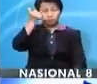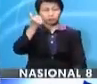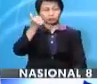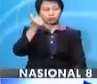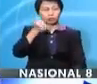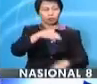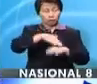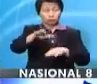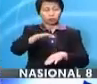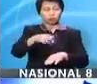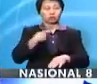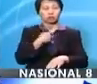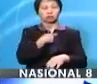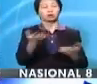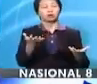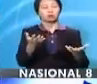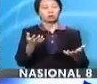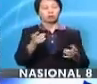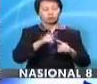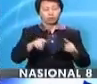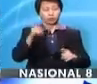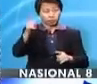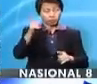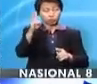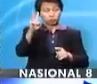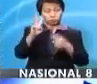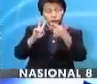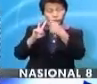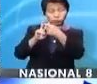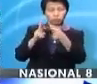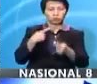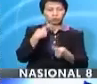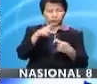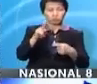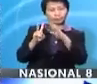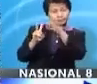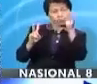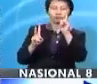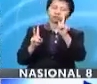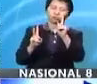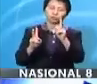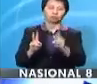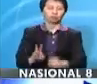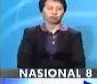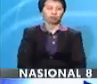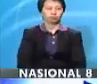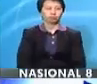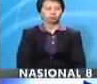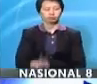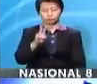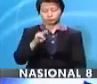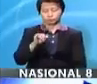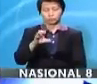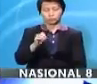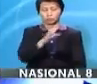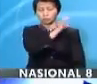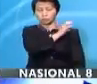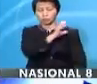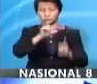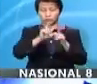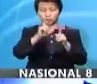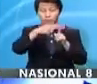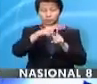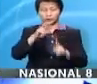routine and then hantar dekat kita. But anyway, dia dua orang ni, we still pilih satu orang. Nico yang juga pengerusi